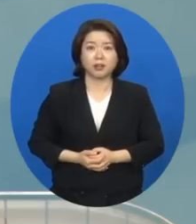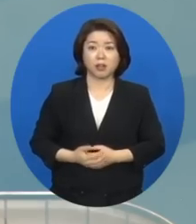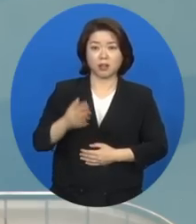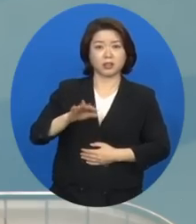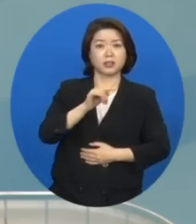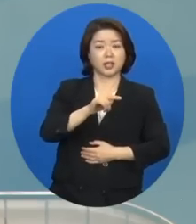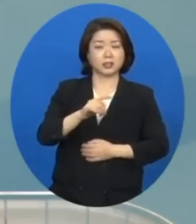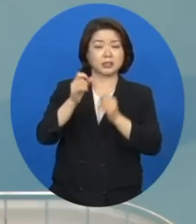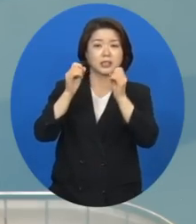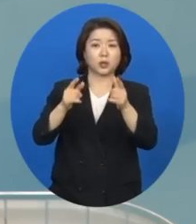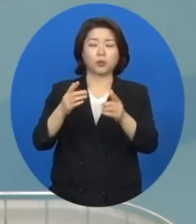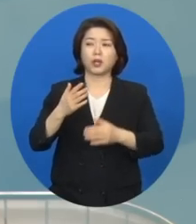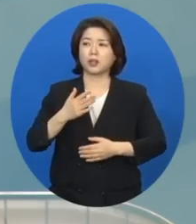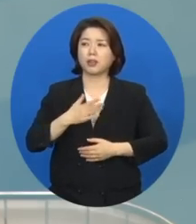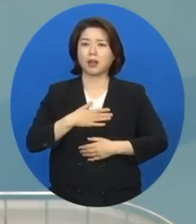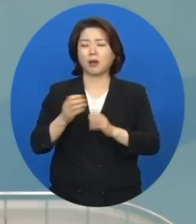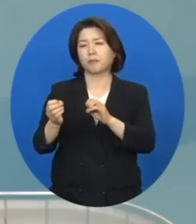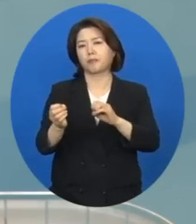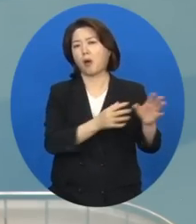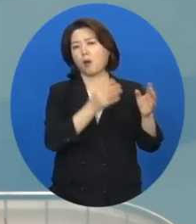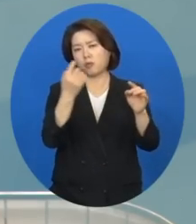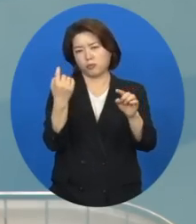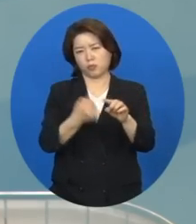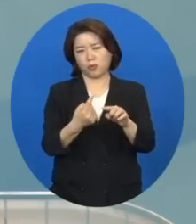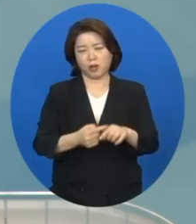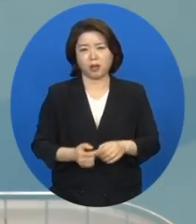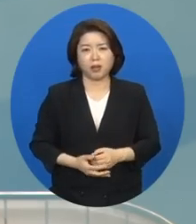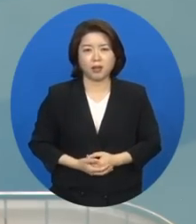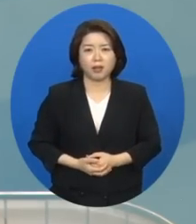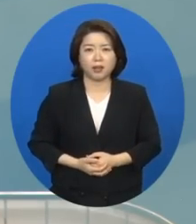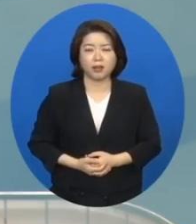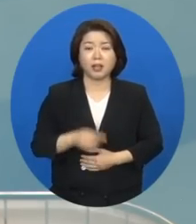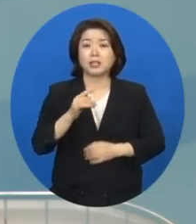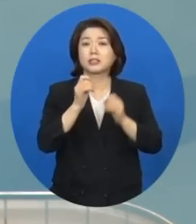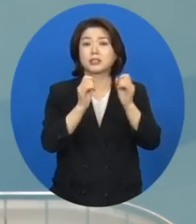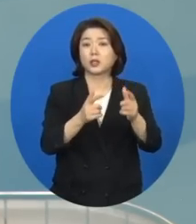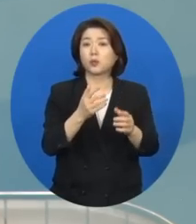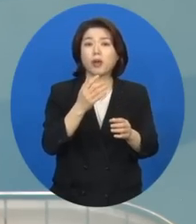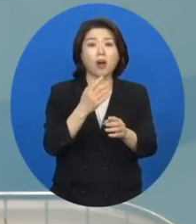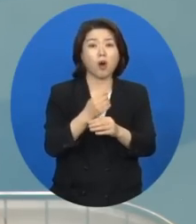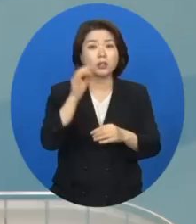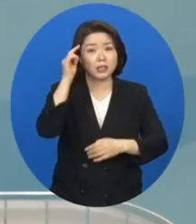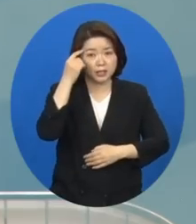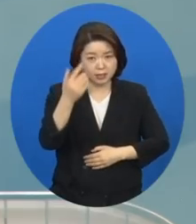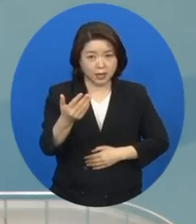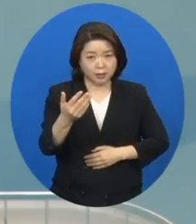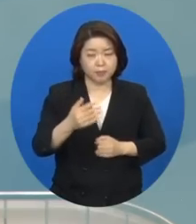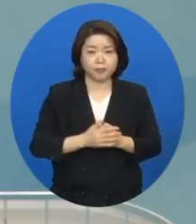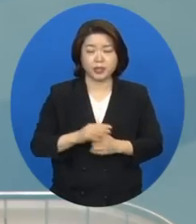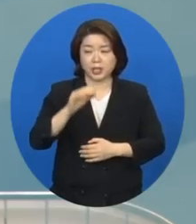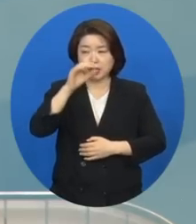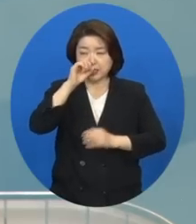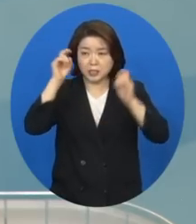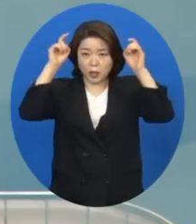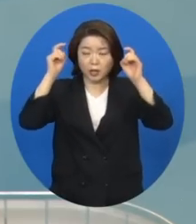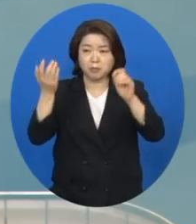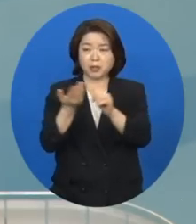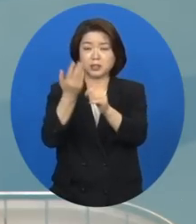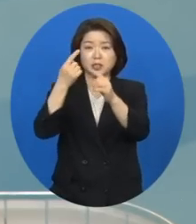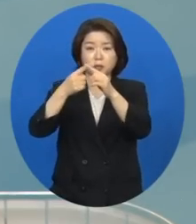근데 그 기회를 제가 놓쳐버린 거예요. 그 기회가 언제였냐 하면 제가 서남목자교회 오기